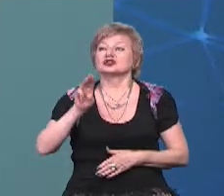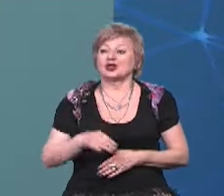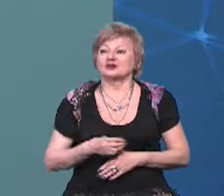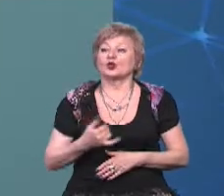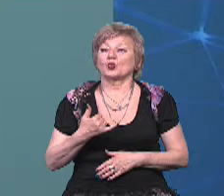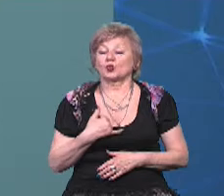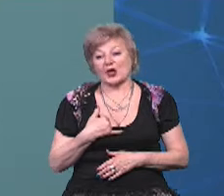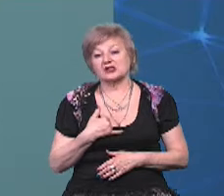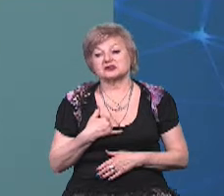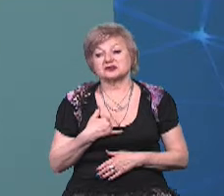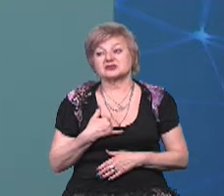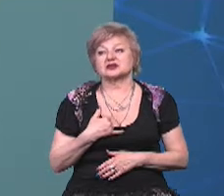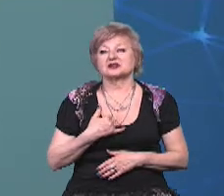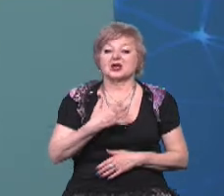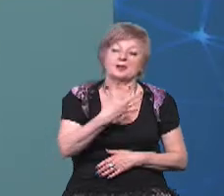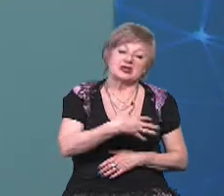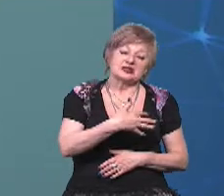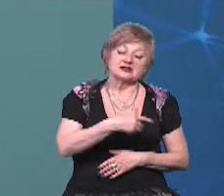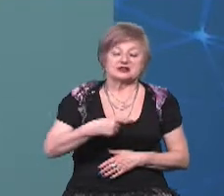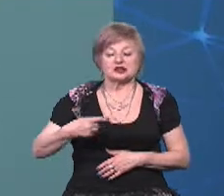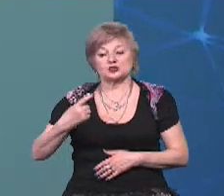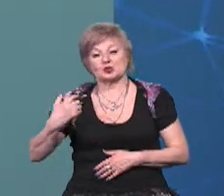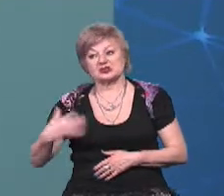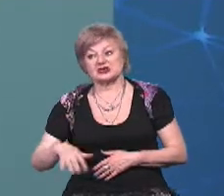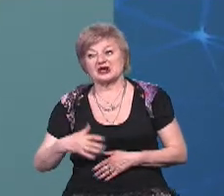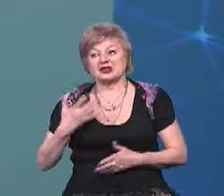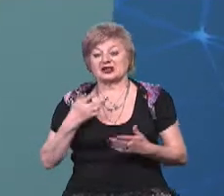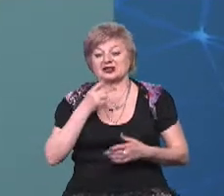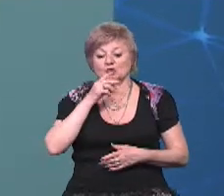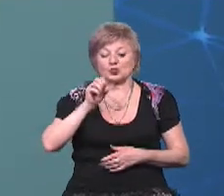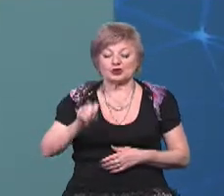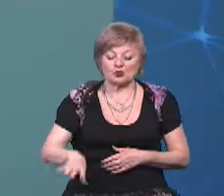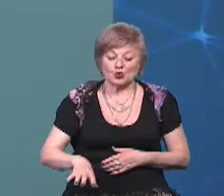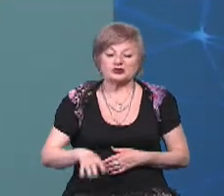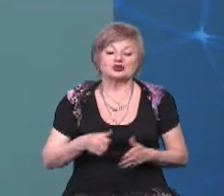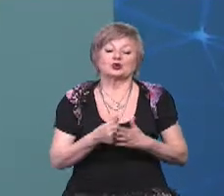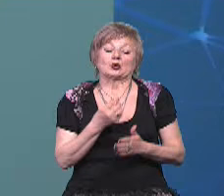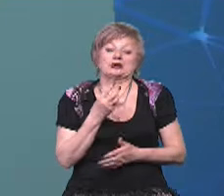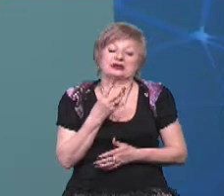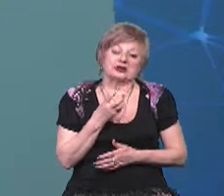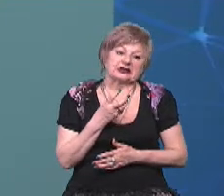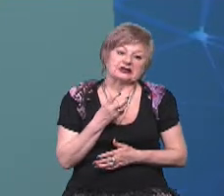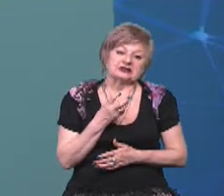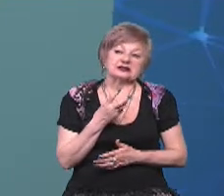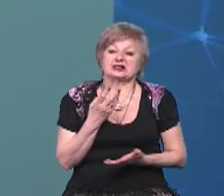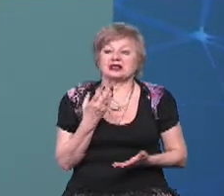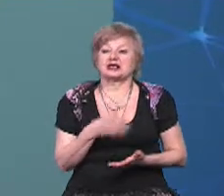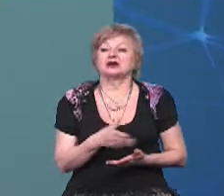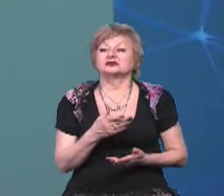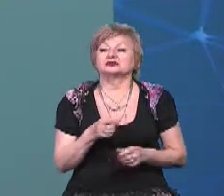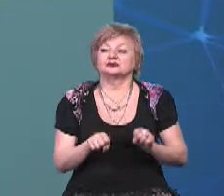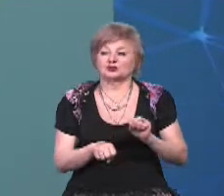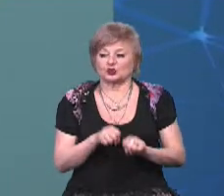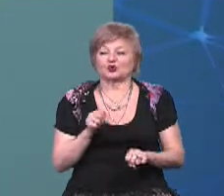бачите, штрафи там від скільки там, 50 до 150, і потім, якщо недопало кинув, то там до 300, або там, якщо благоустрій міста порушив,